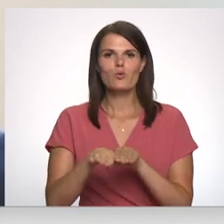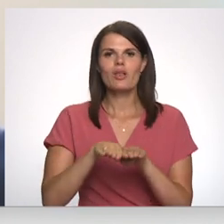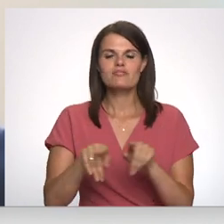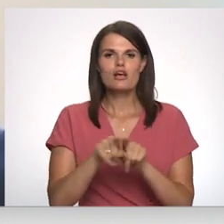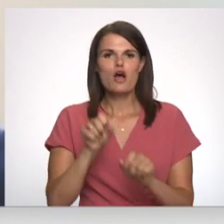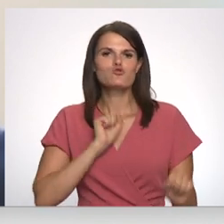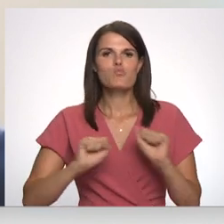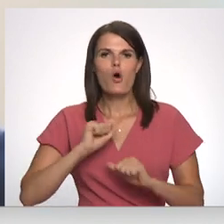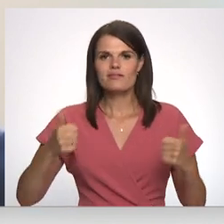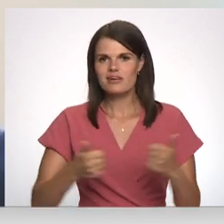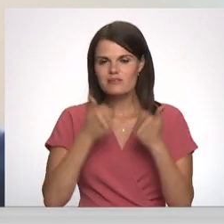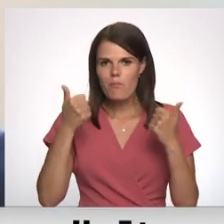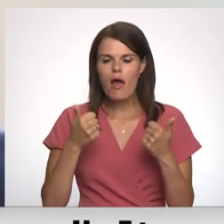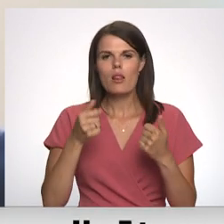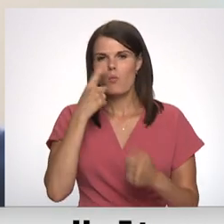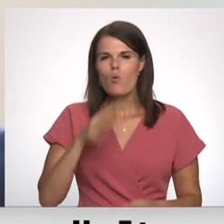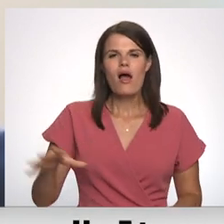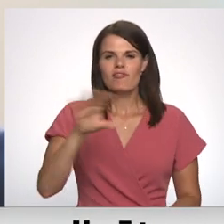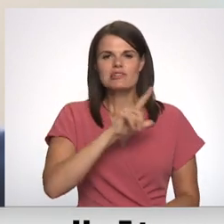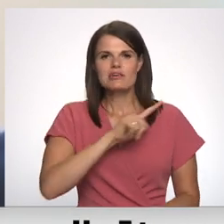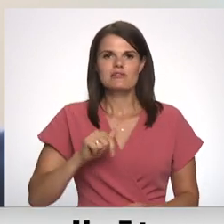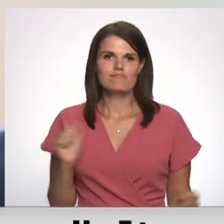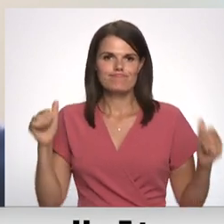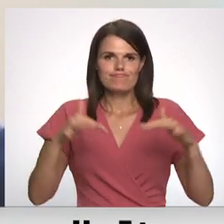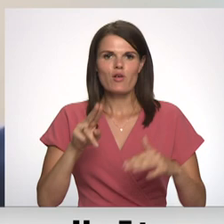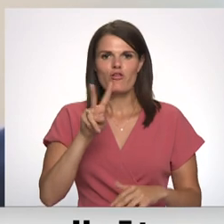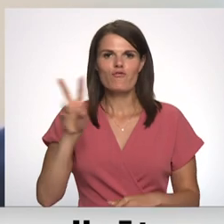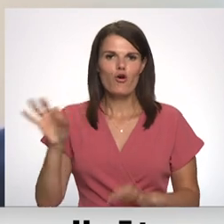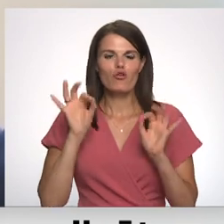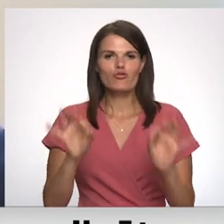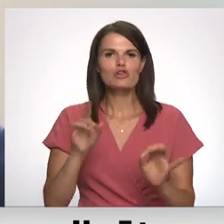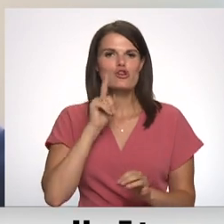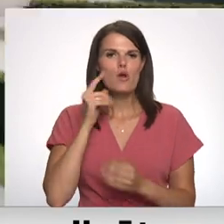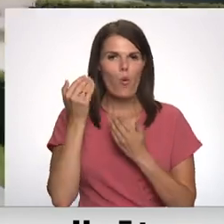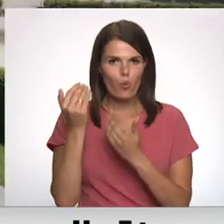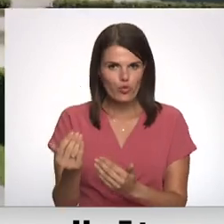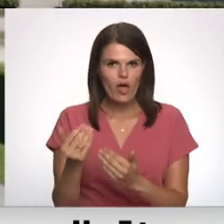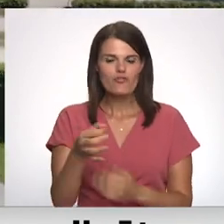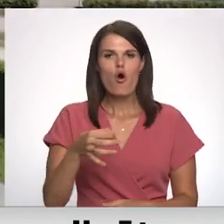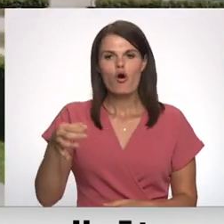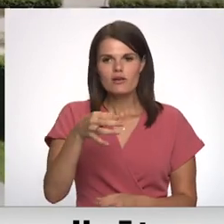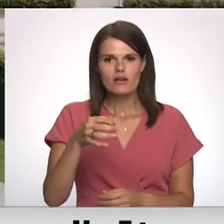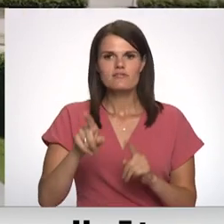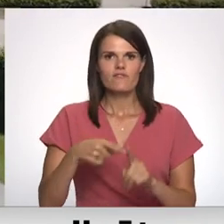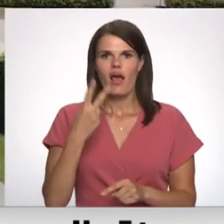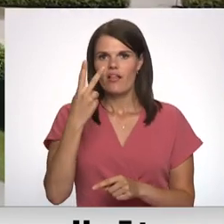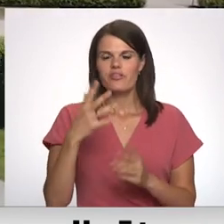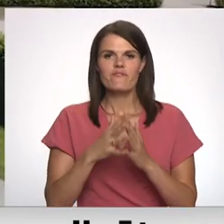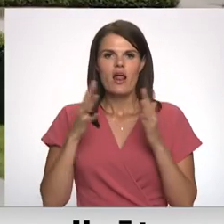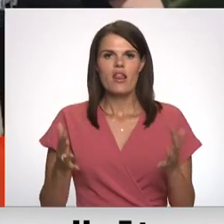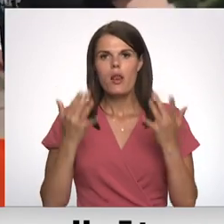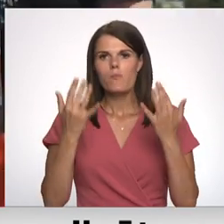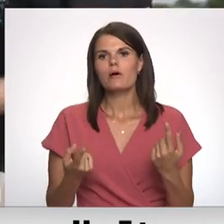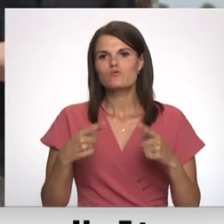spēlēm, kad dažādas tiešām no visas Latvijas apbrauktu nevalstiskās organizācijas, tieši jaunas organizācijas. Manuprāt, vēl tādi divi lieli pasākumi, ko